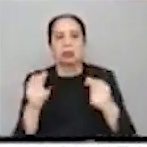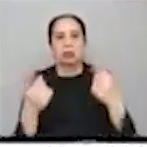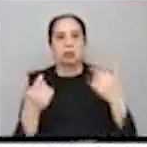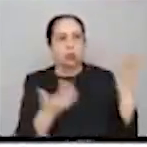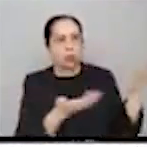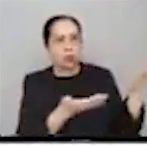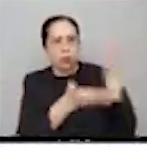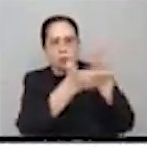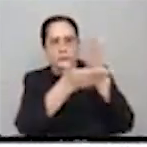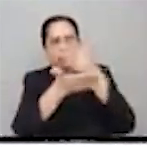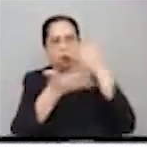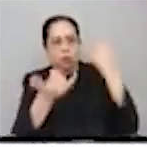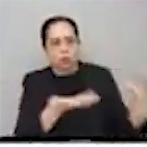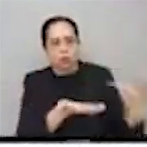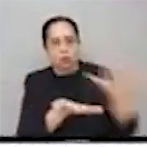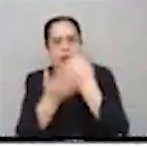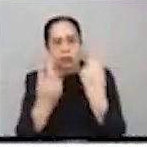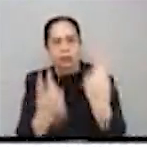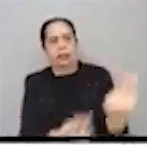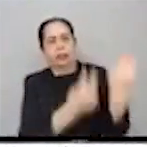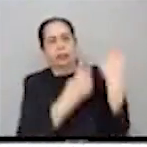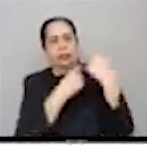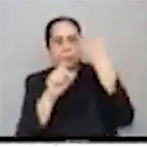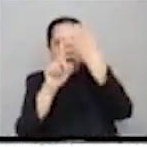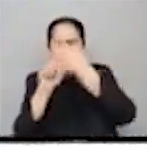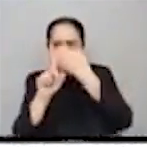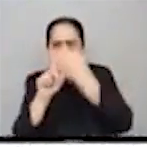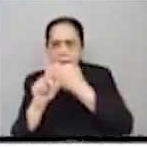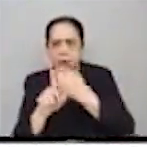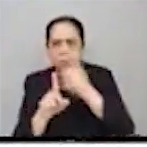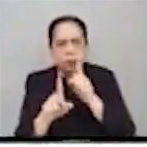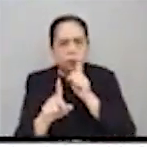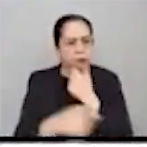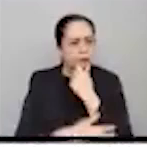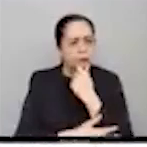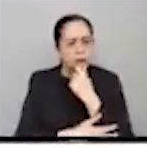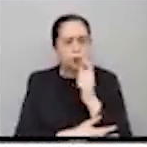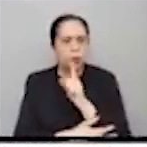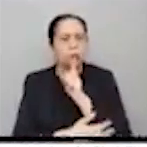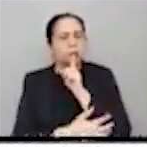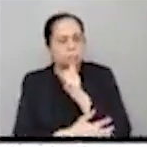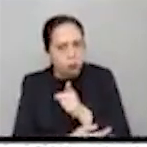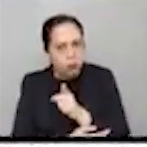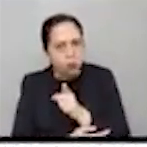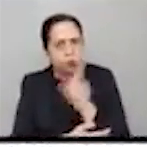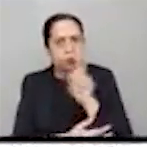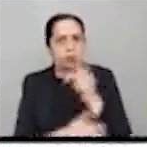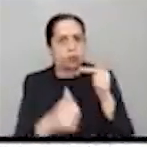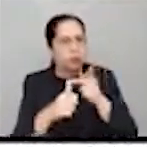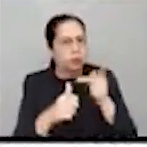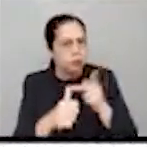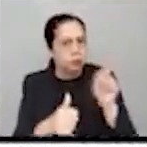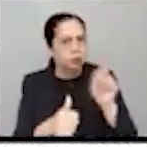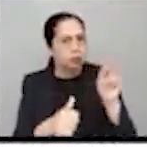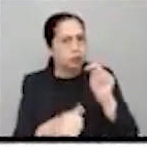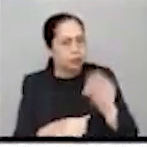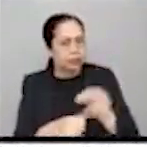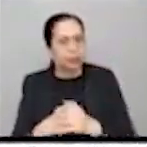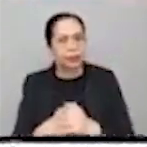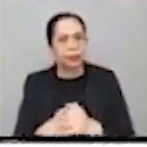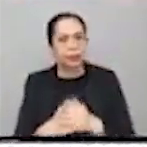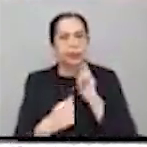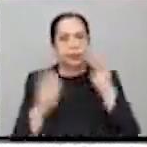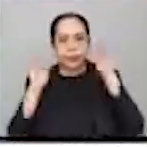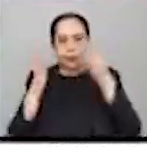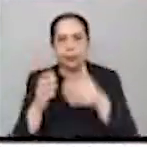kailangan natin balikan, isa-isahin natin ano ba talaga dito yung gusto natin, ano yung mas priority. Anya, tututukan muna